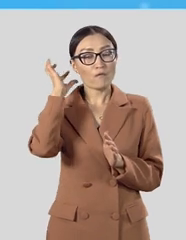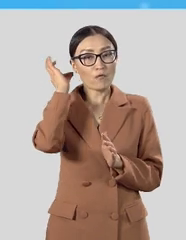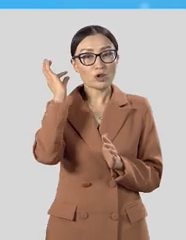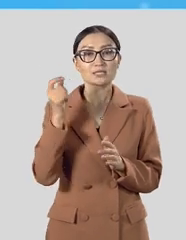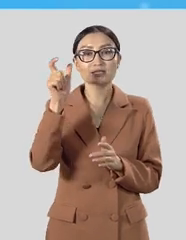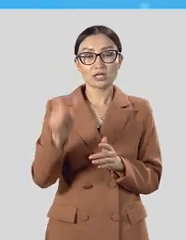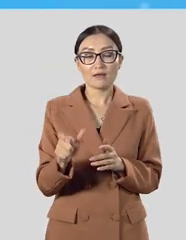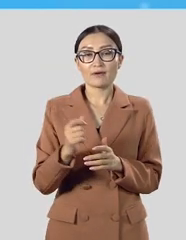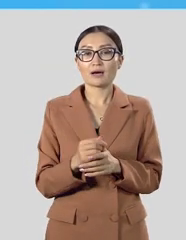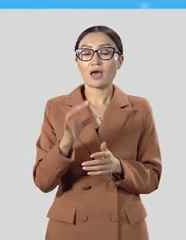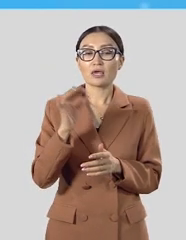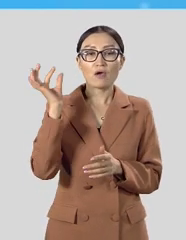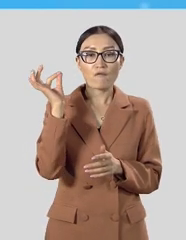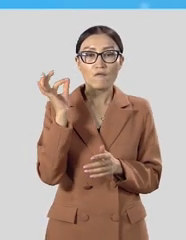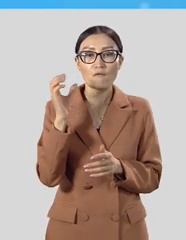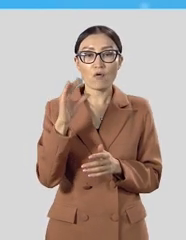волос бобра.